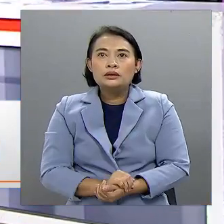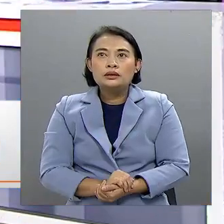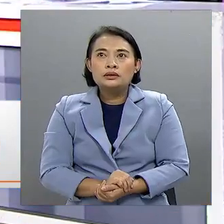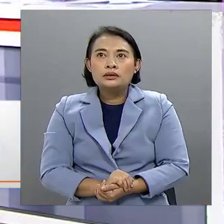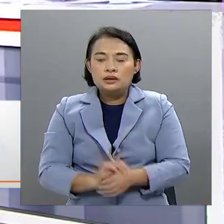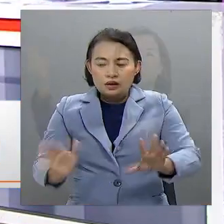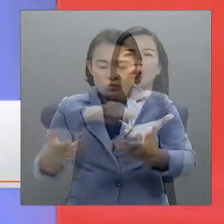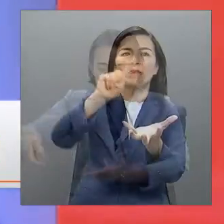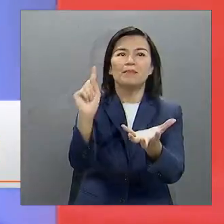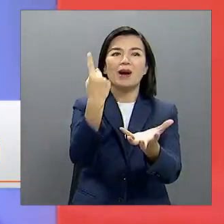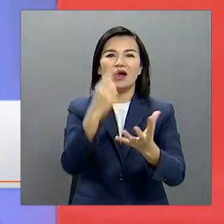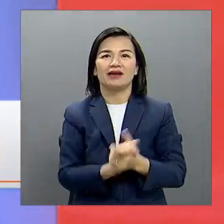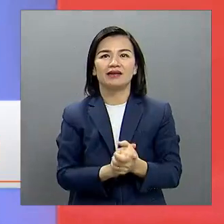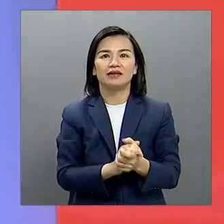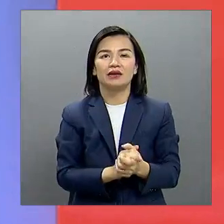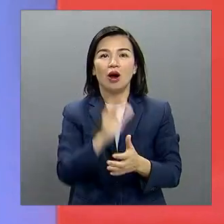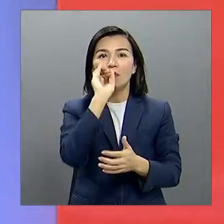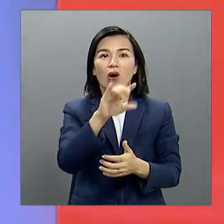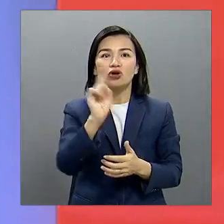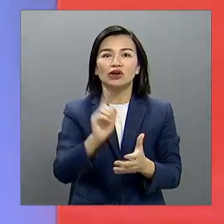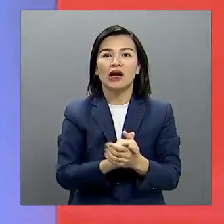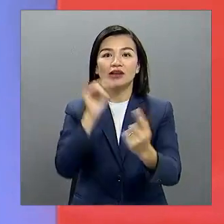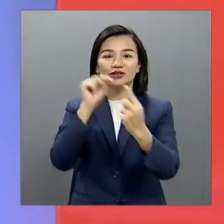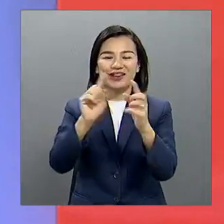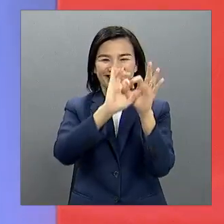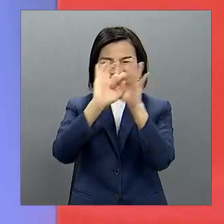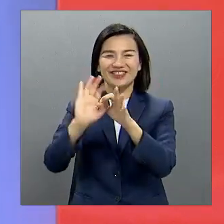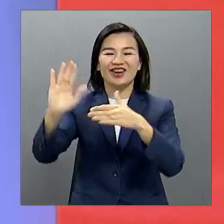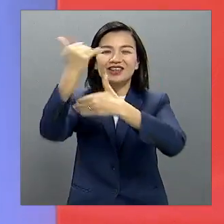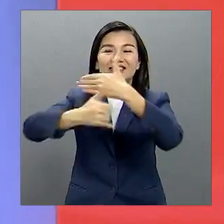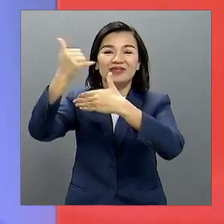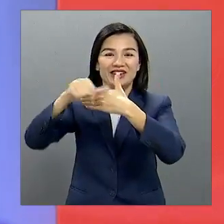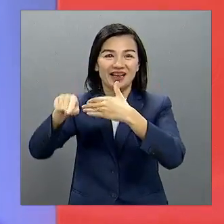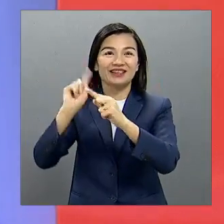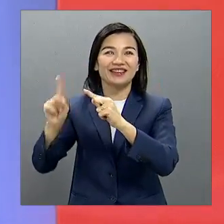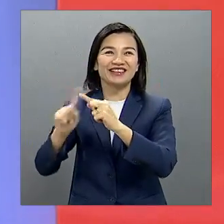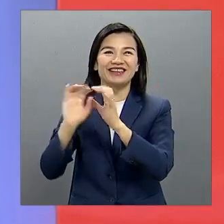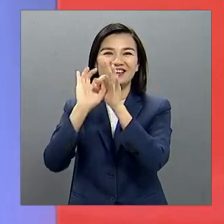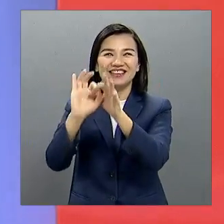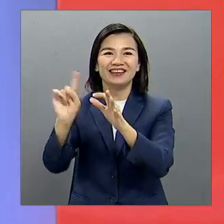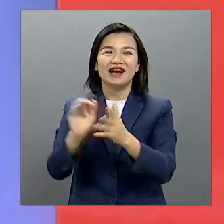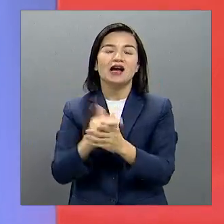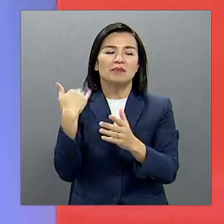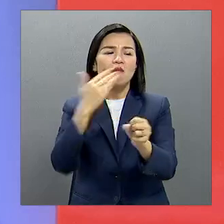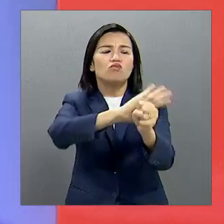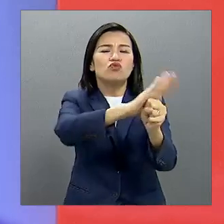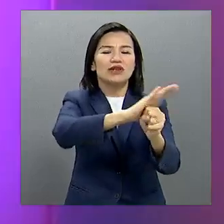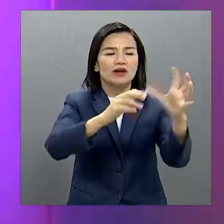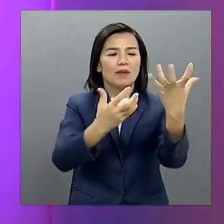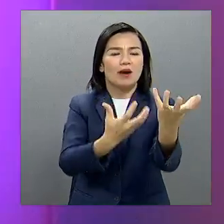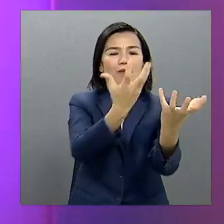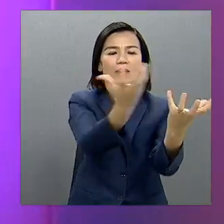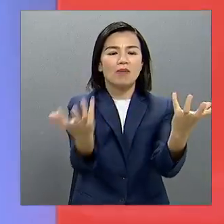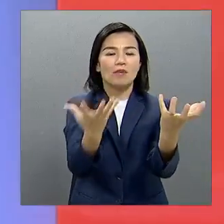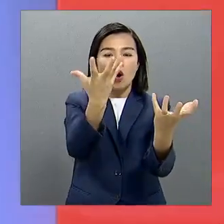บนั้นอ่ะแต่เขาก็บอกว่ารู้สึกว่าถ้าเกิดว่าเป็นอาหารต่างประเทศเวลาจัดเสิร์ฟเนี่ย เขาจะ กินหมด เป็นพอร์ชั่นใช่ไหม ก็เอาเป็นพอร์ชั่นไปกินหมดก็คือหมดไงแต่